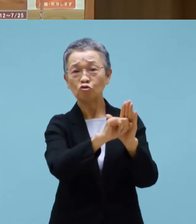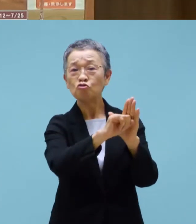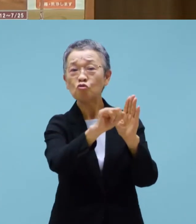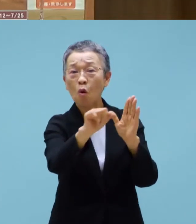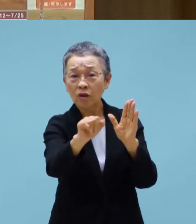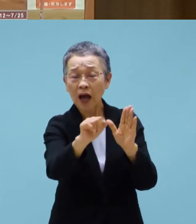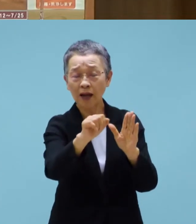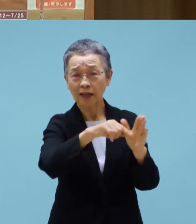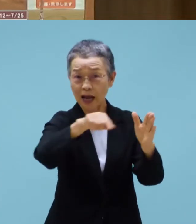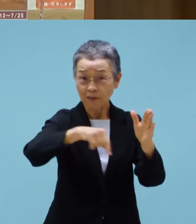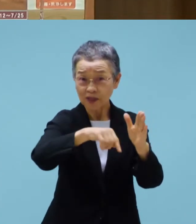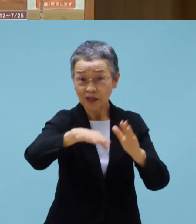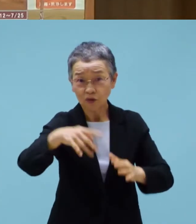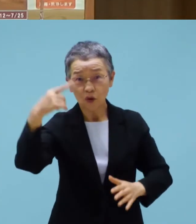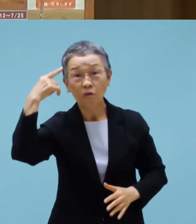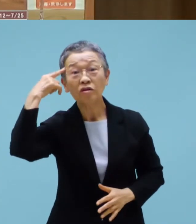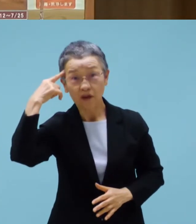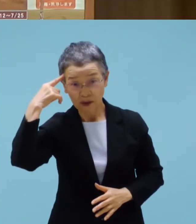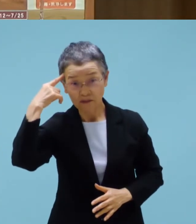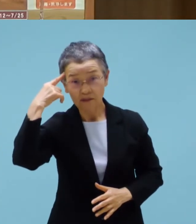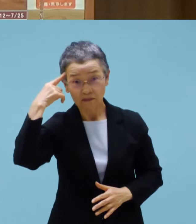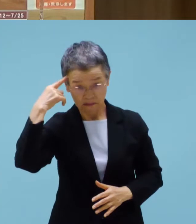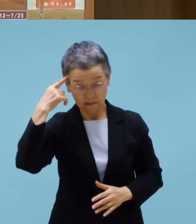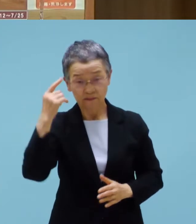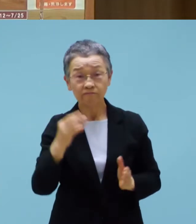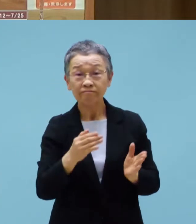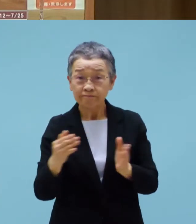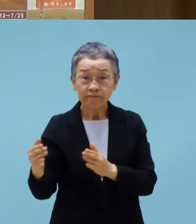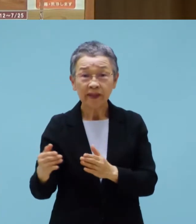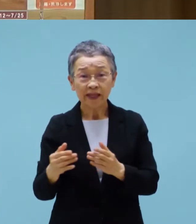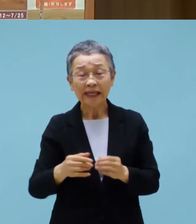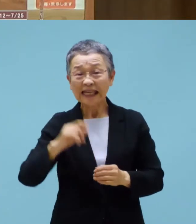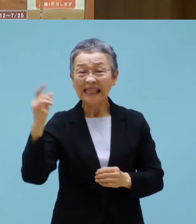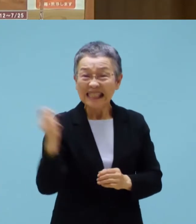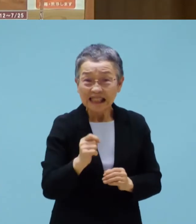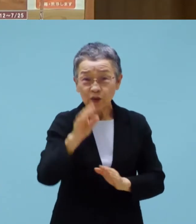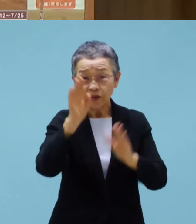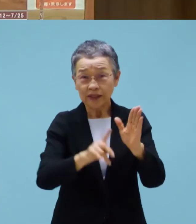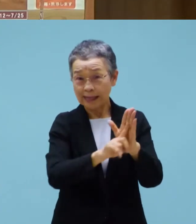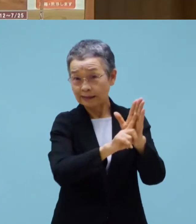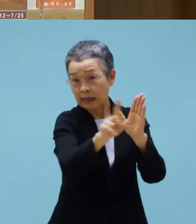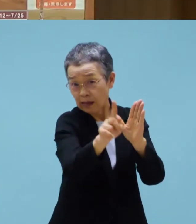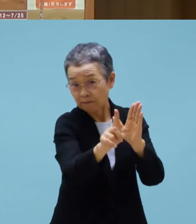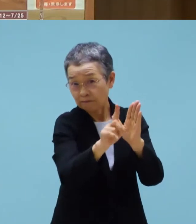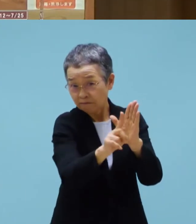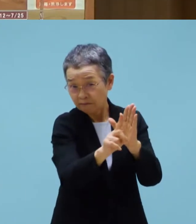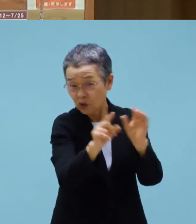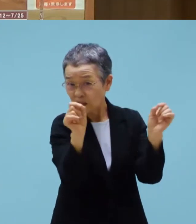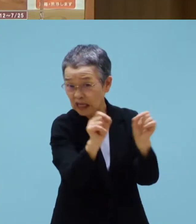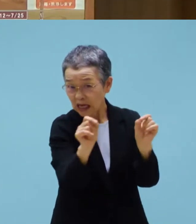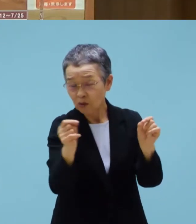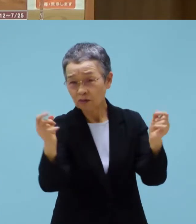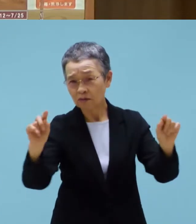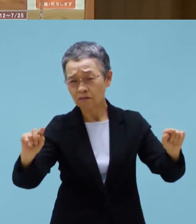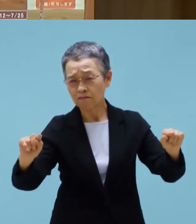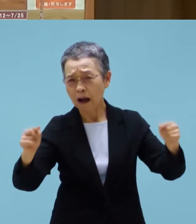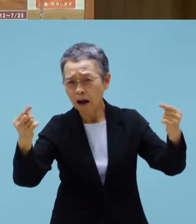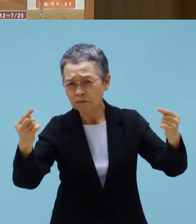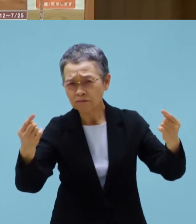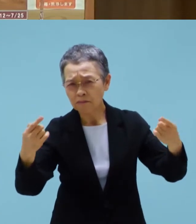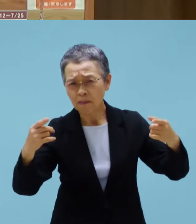思ってます。ただそれがやはり緊急事態宣言に近い時に発動されてしまうと、どうしても